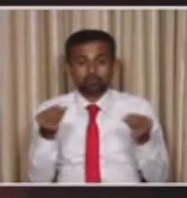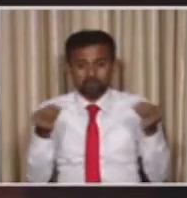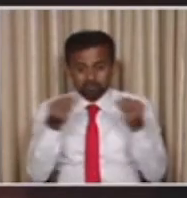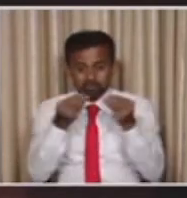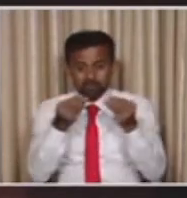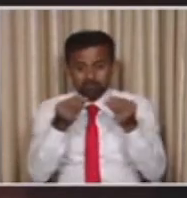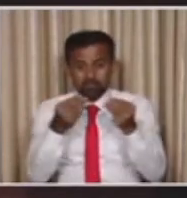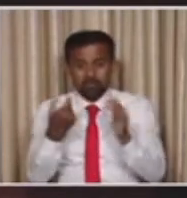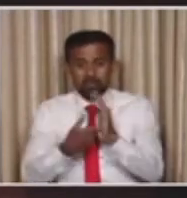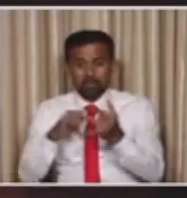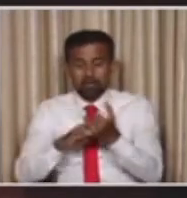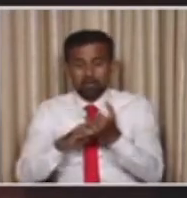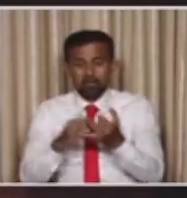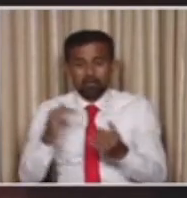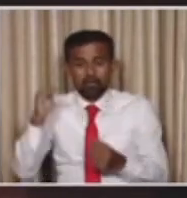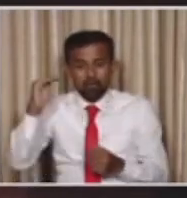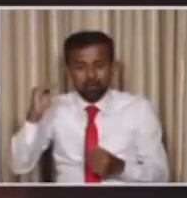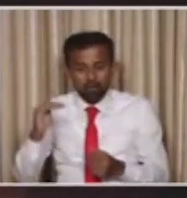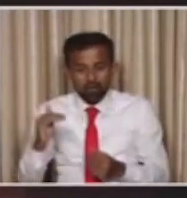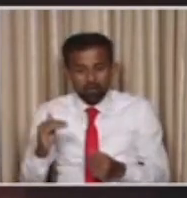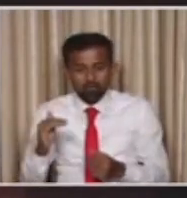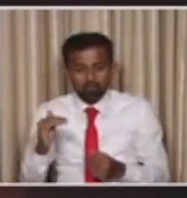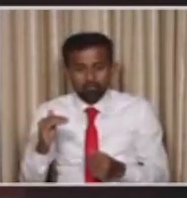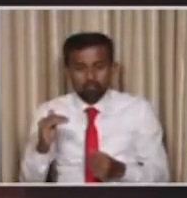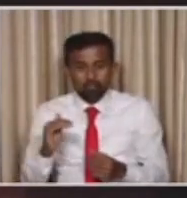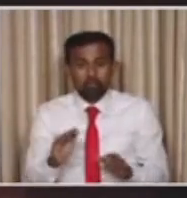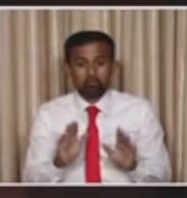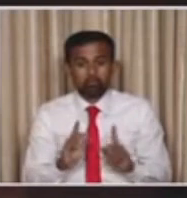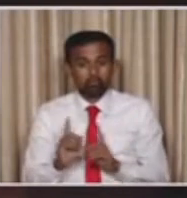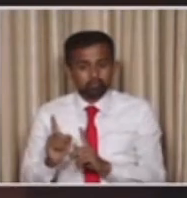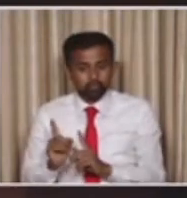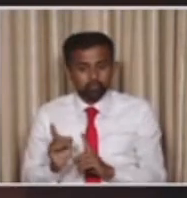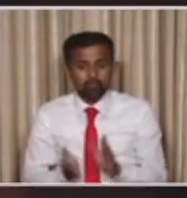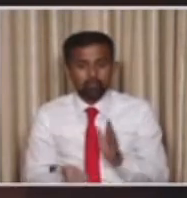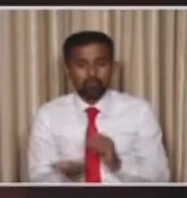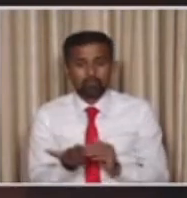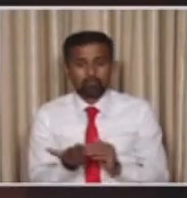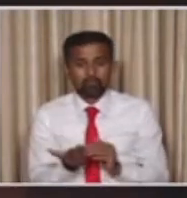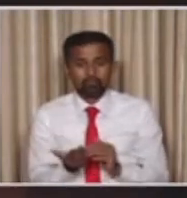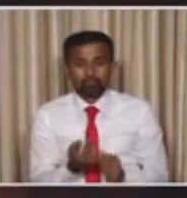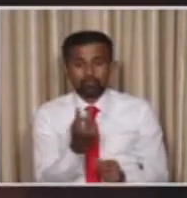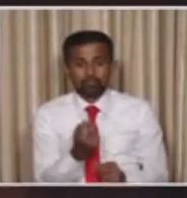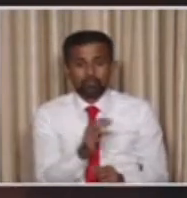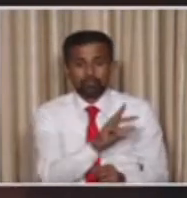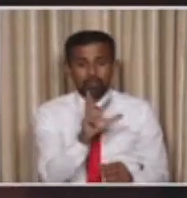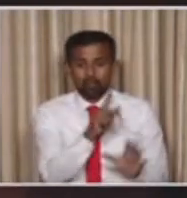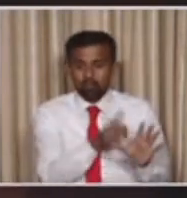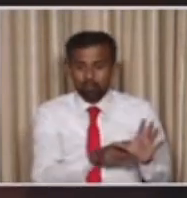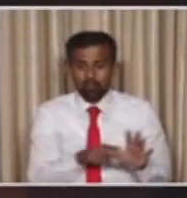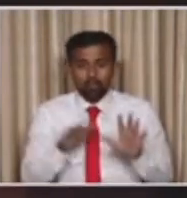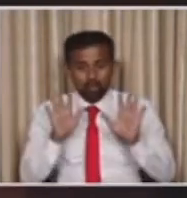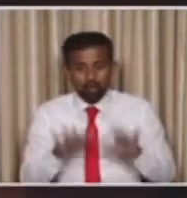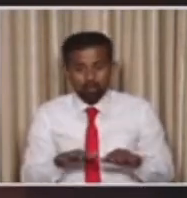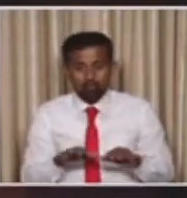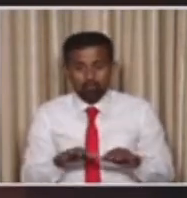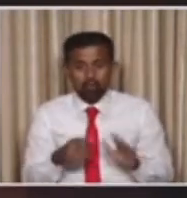සාපේක්ෂව රුපියලේ අගේ අඩුපාඩු මට්ටමක පවත්වාගෙන යෑම සඳහා 2019 වසර අවසානයේ